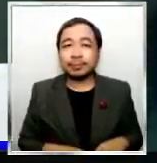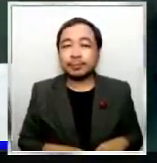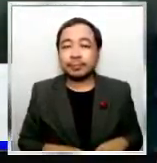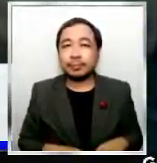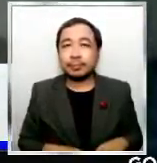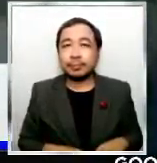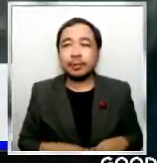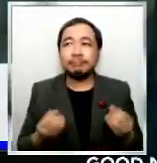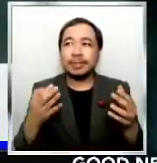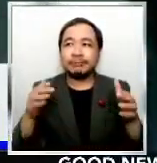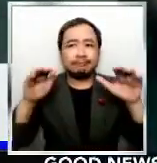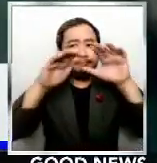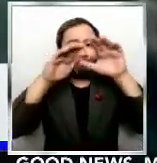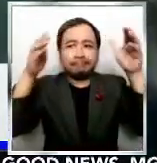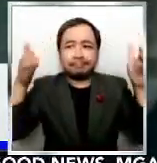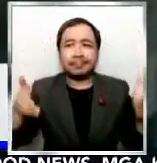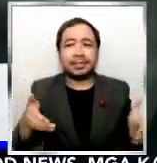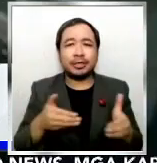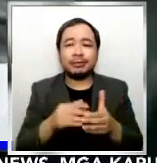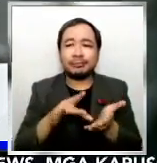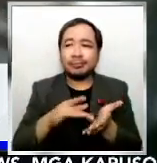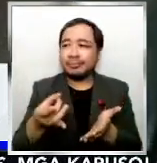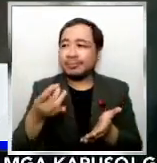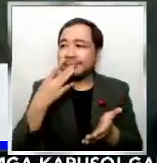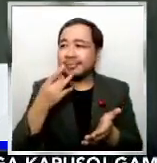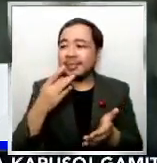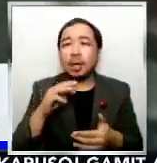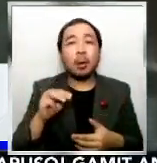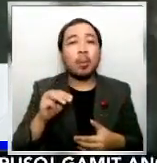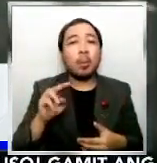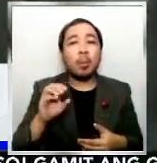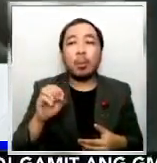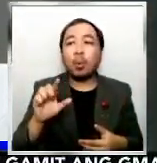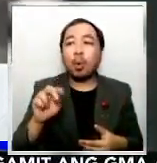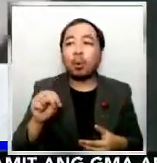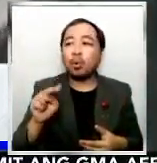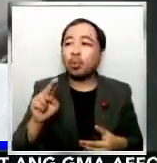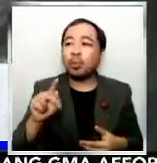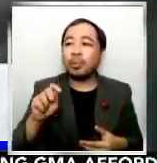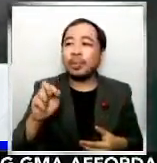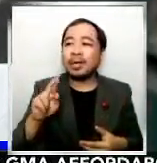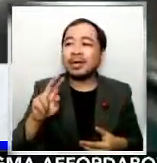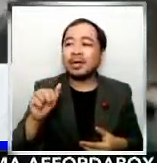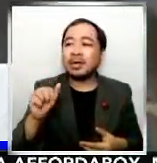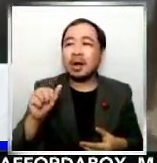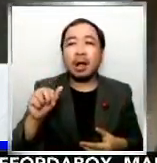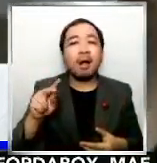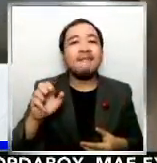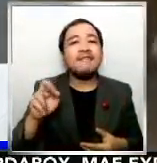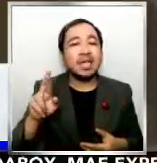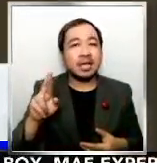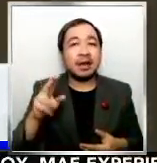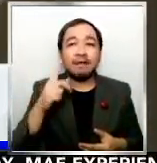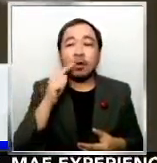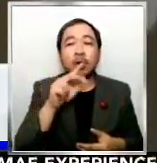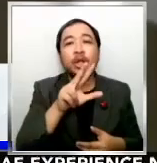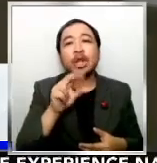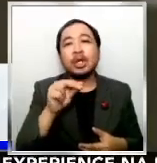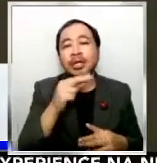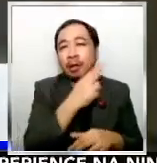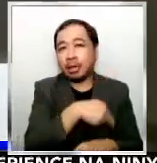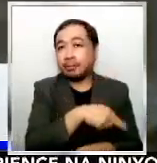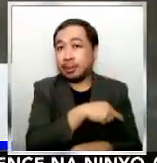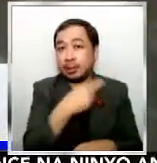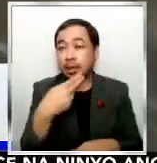Kahon-kahon ng oral antiviral Molnupiravir para sa 32 ospital sa bansa ang dumating kaninang umaga.